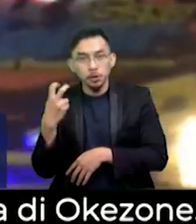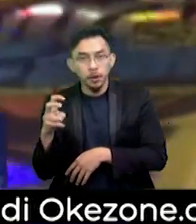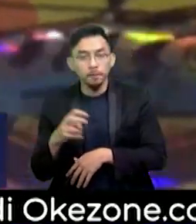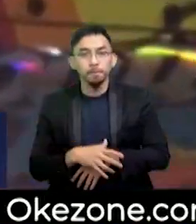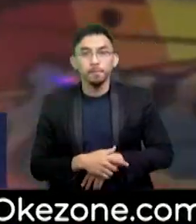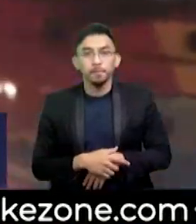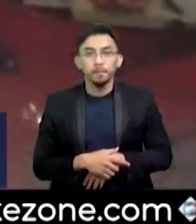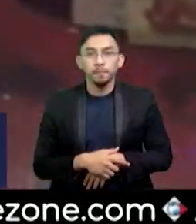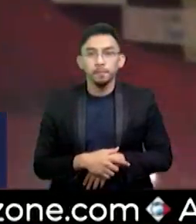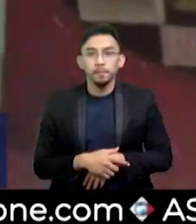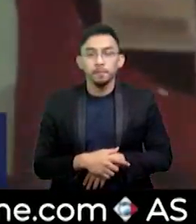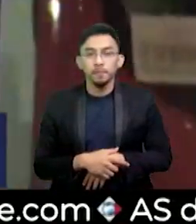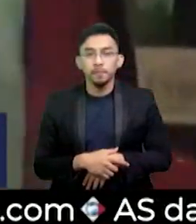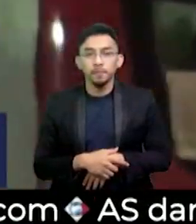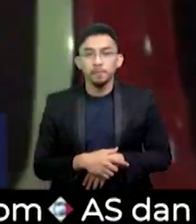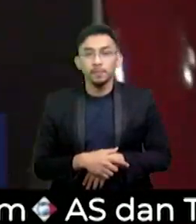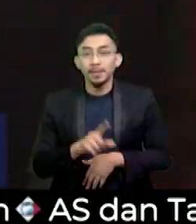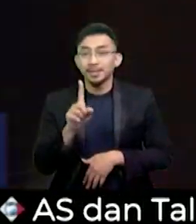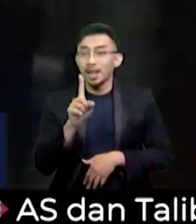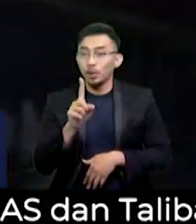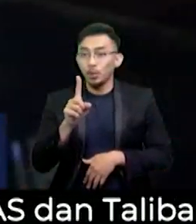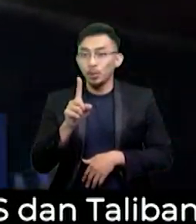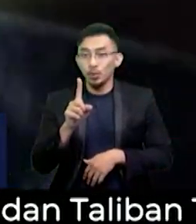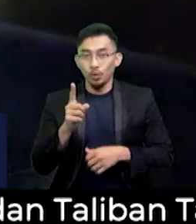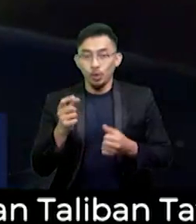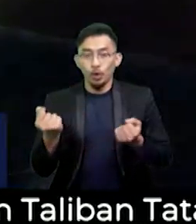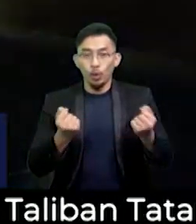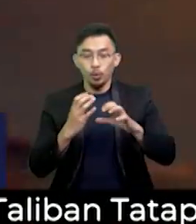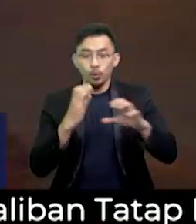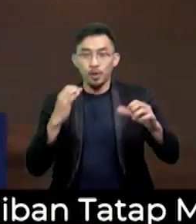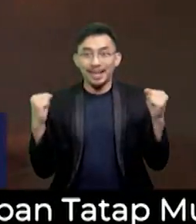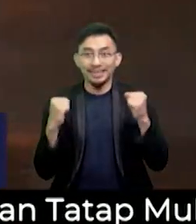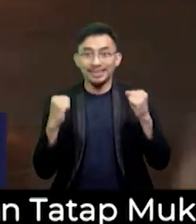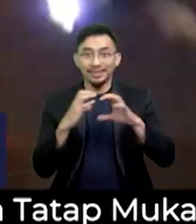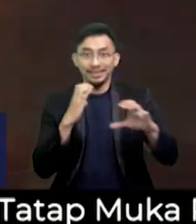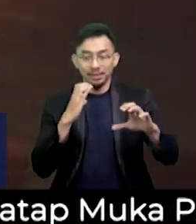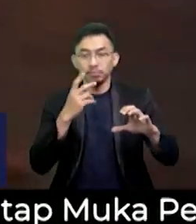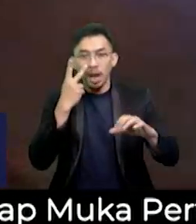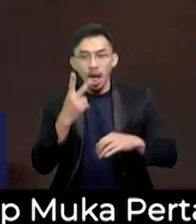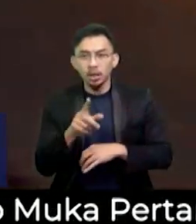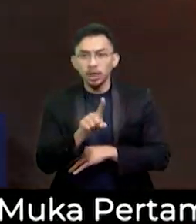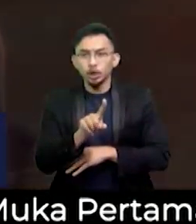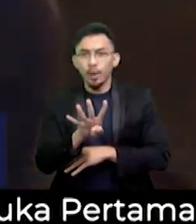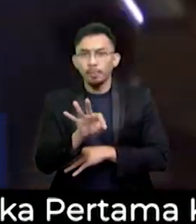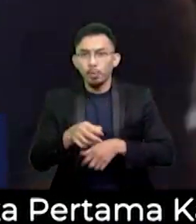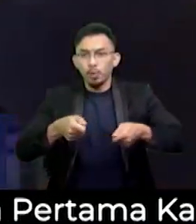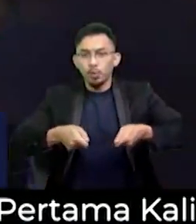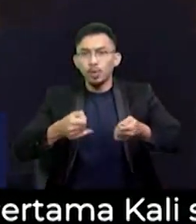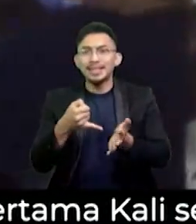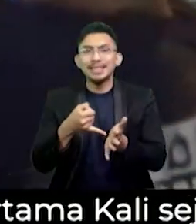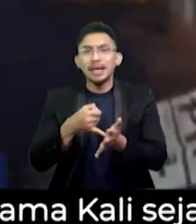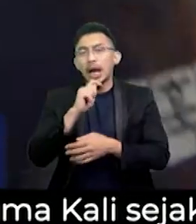saat memeriksa sebuah mobil truk box berpendingin petugas mendapati truk membawa 140 karung berisi daging belum